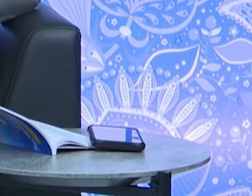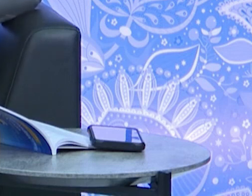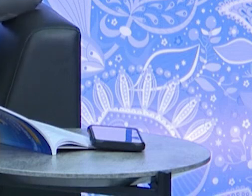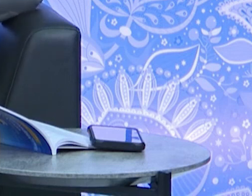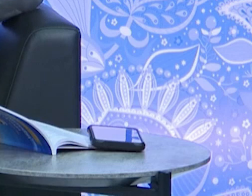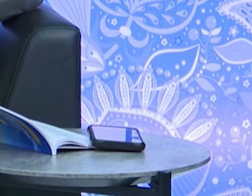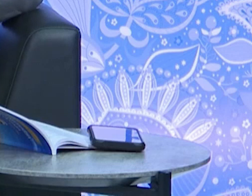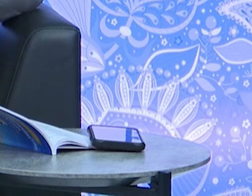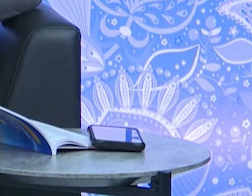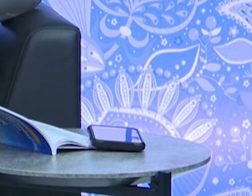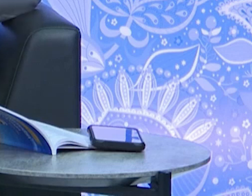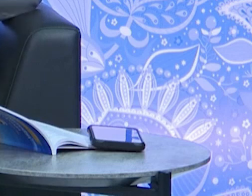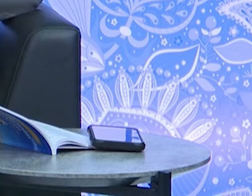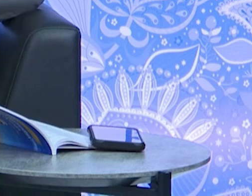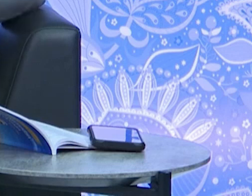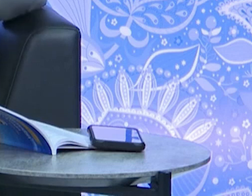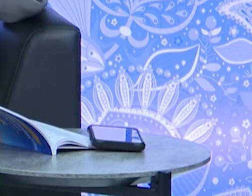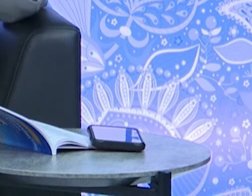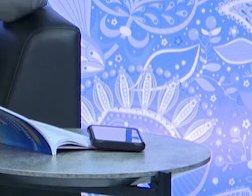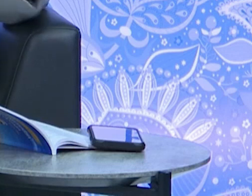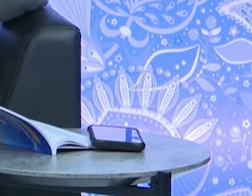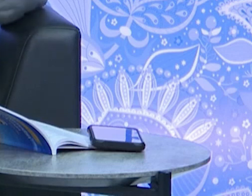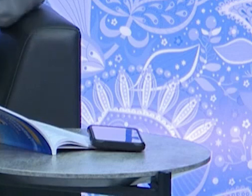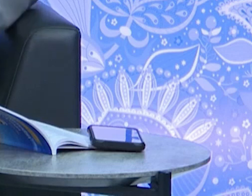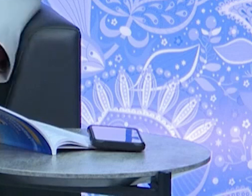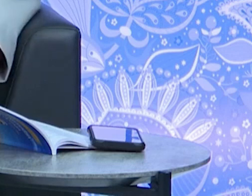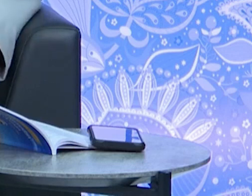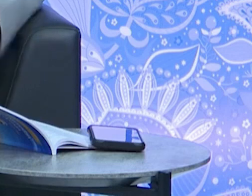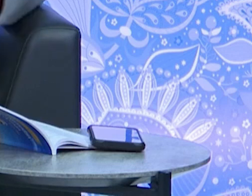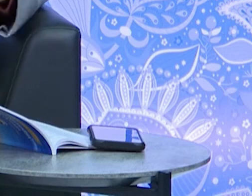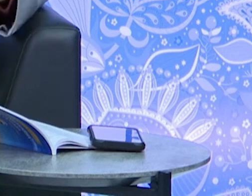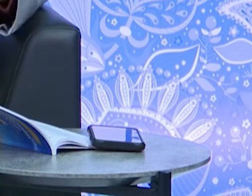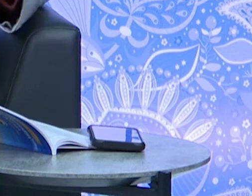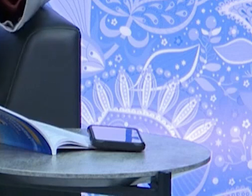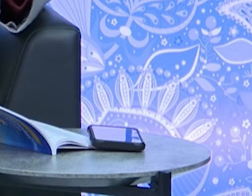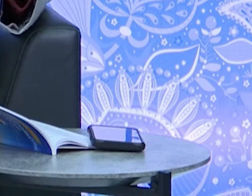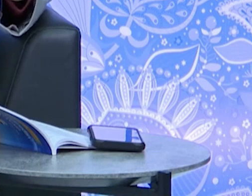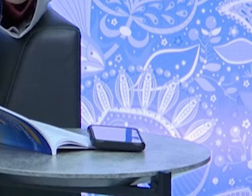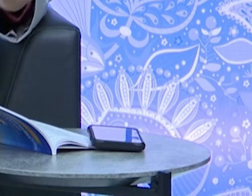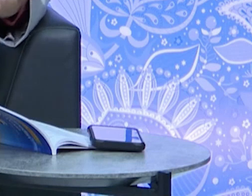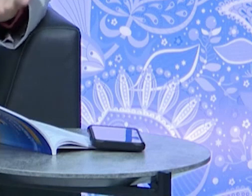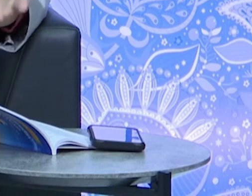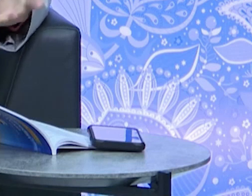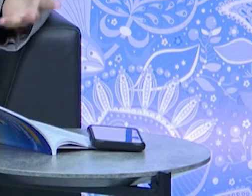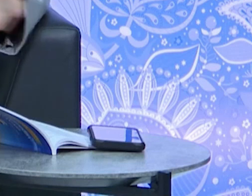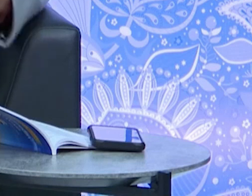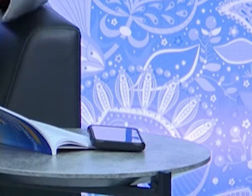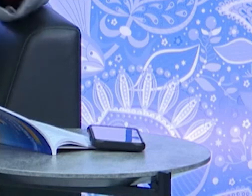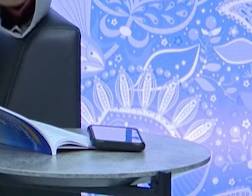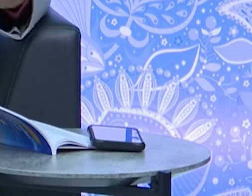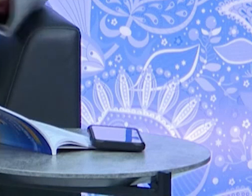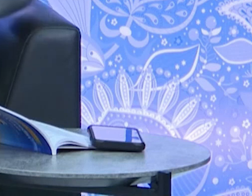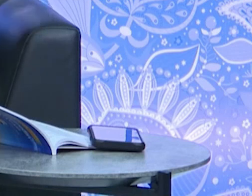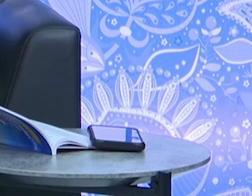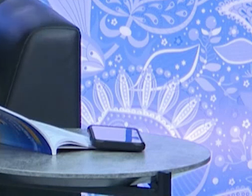mungkin kita sedang belajar agama kita ada kawan-kawan yang tidur Tunjukkan dia Tunjukkan dia lagi mungkin dia ada program begitu program ini